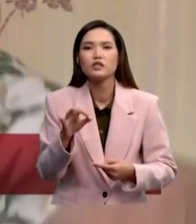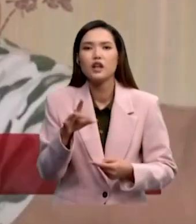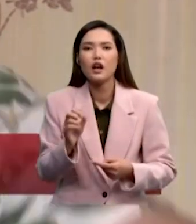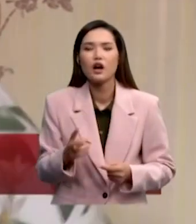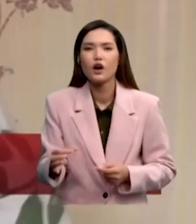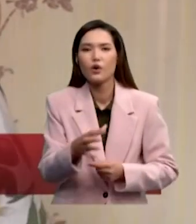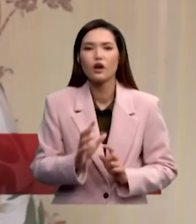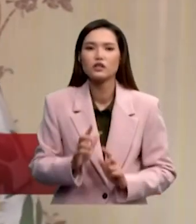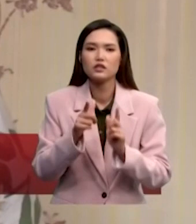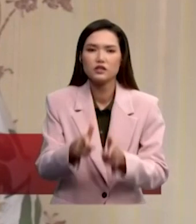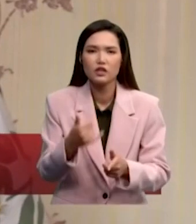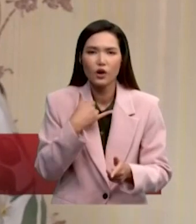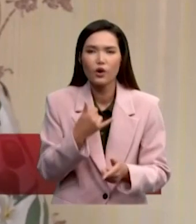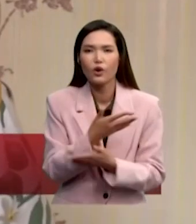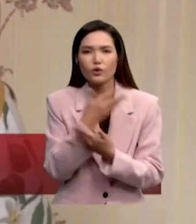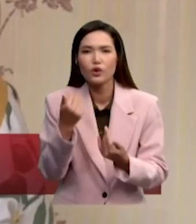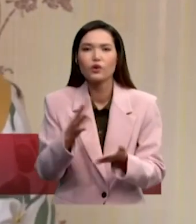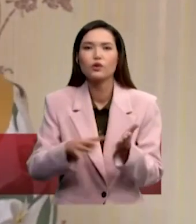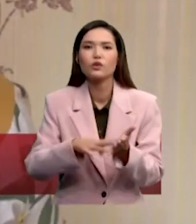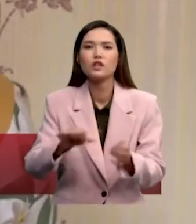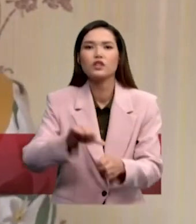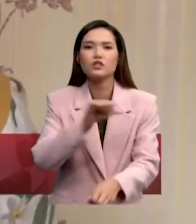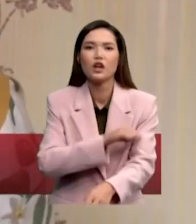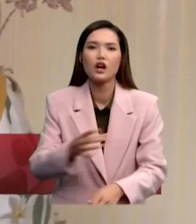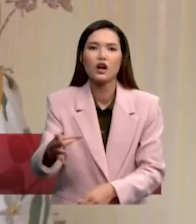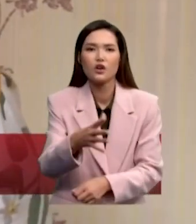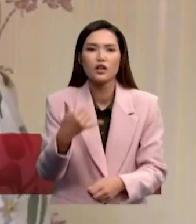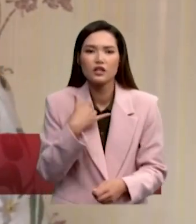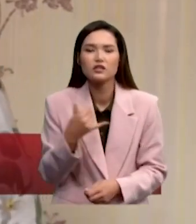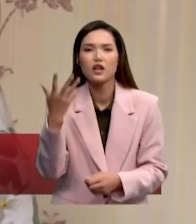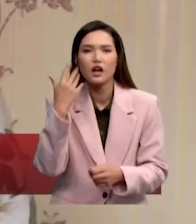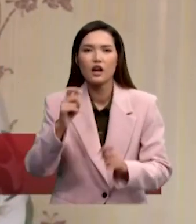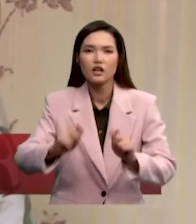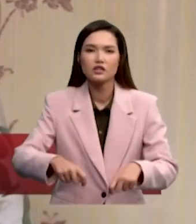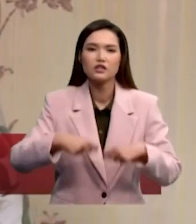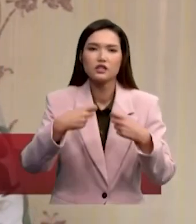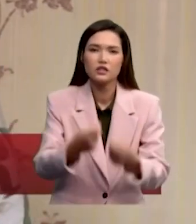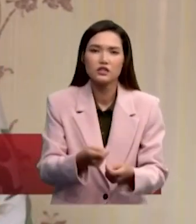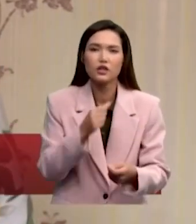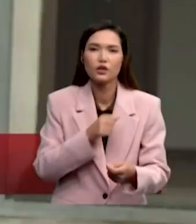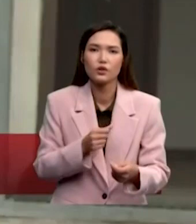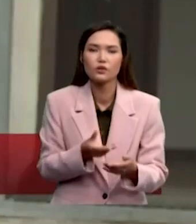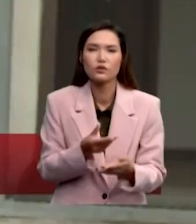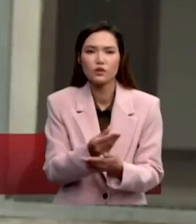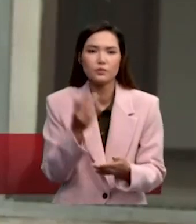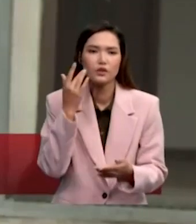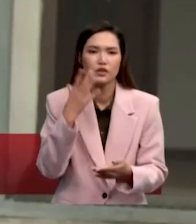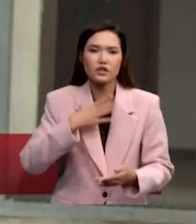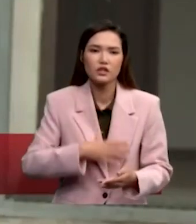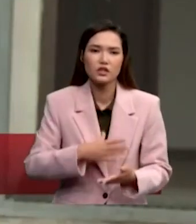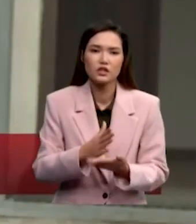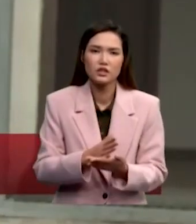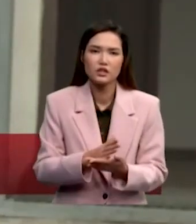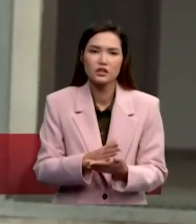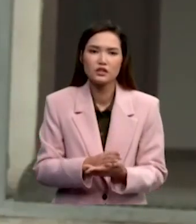Ал аудан орталығы бізден 90 шақырым жерде орналасқан. Бізде қарияларды жеткізгенше өліп кетуіміз де ғажап емес. Қол сделать некому.